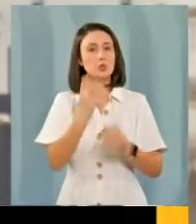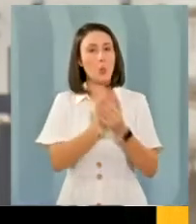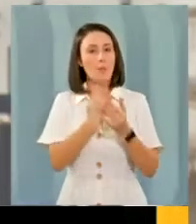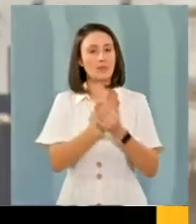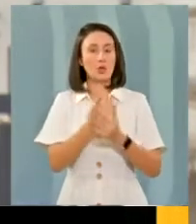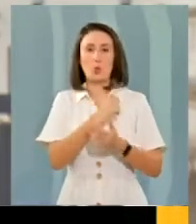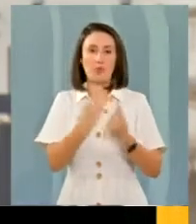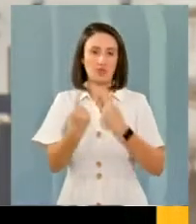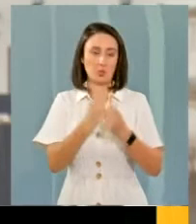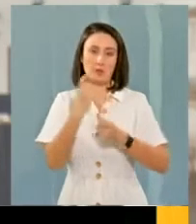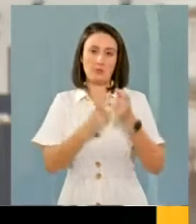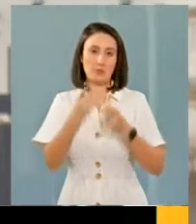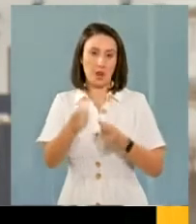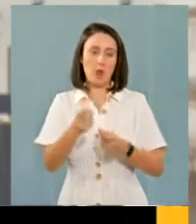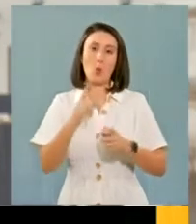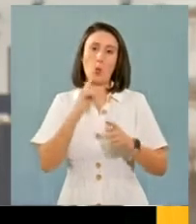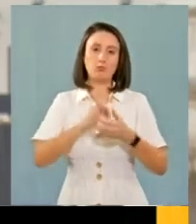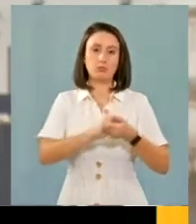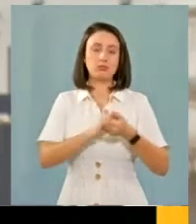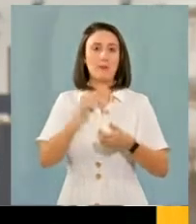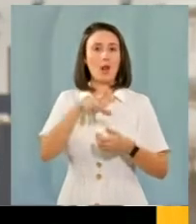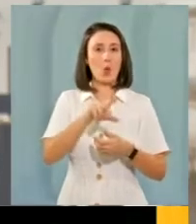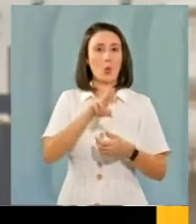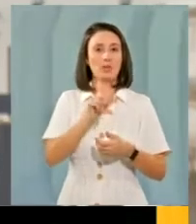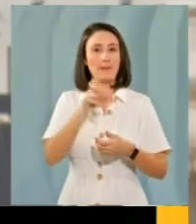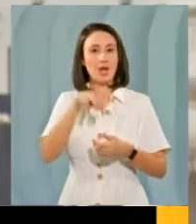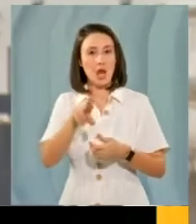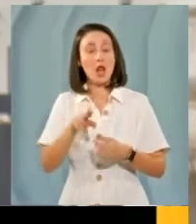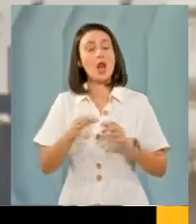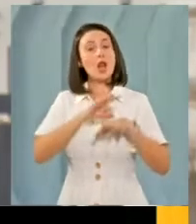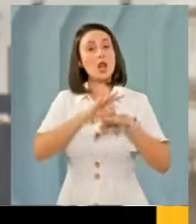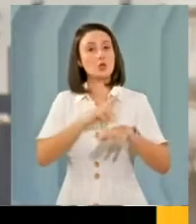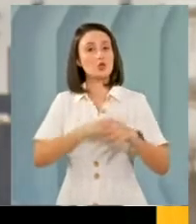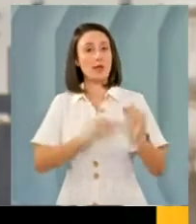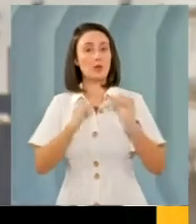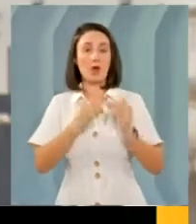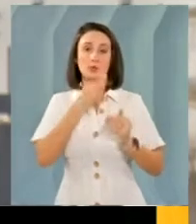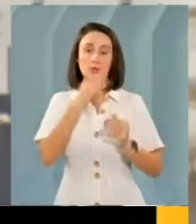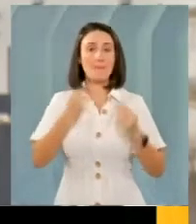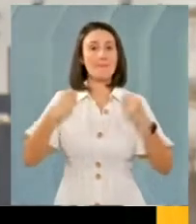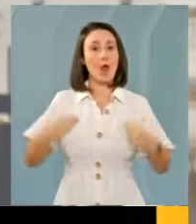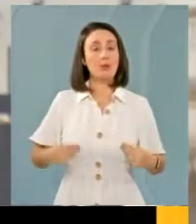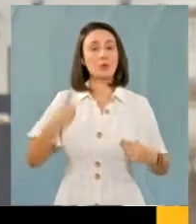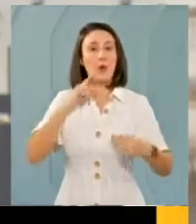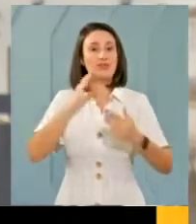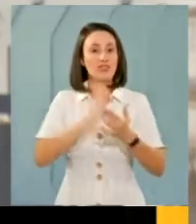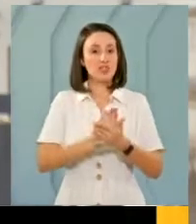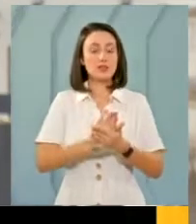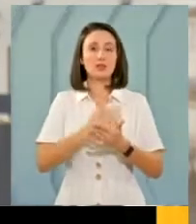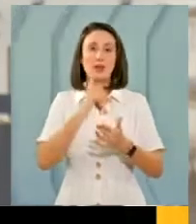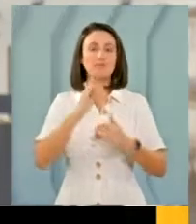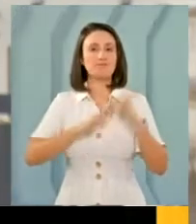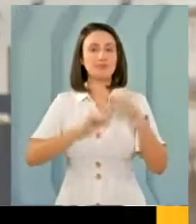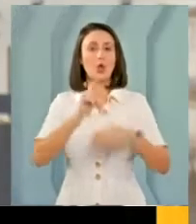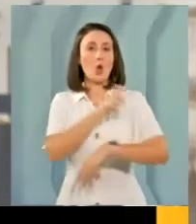dar că nu a discutat despre ele cu partenerii din PNL și UDMR. În schimb, liderul PSD a mai declarat că Parlamentul a luat decizia de a constitui